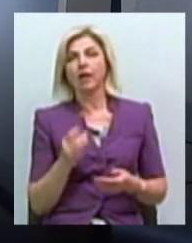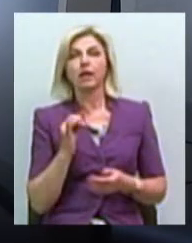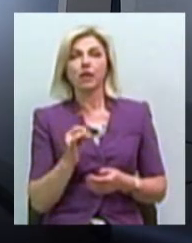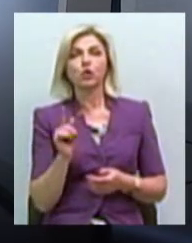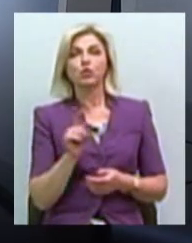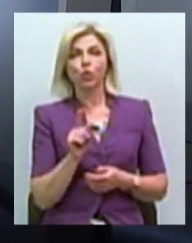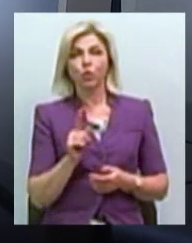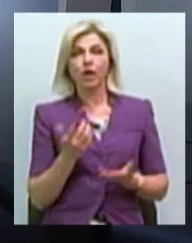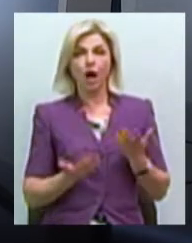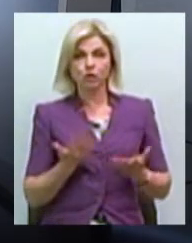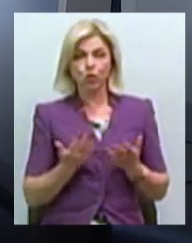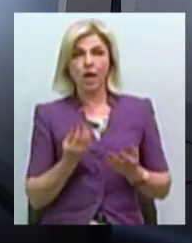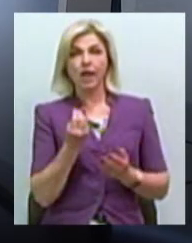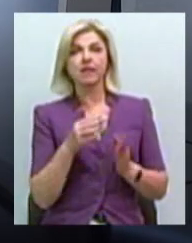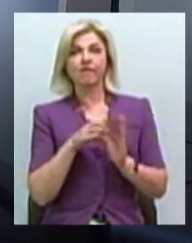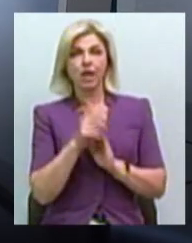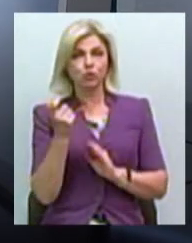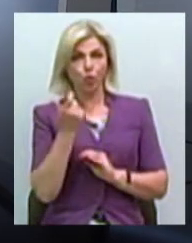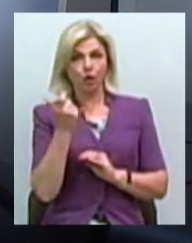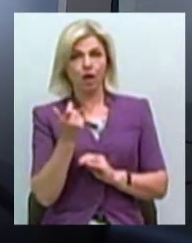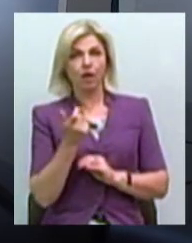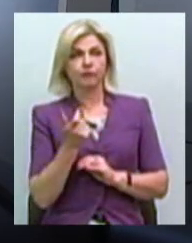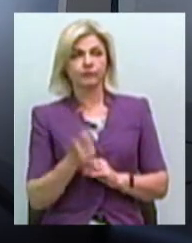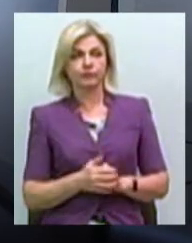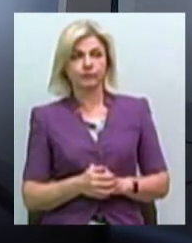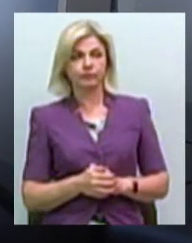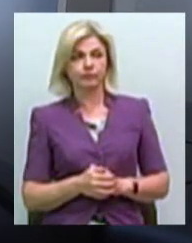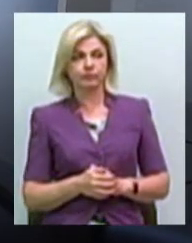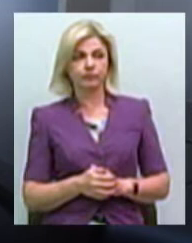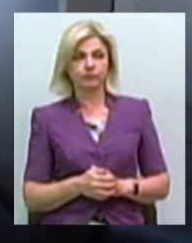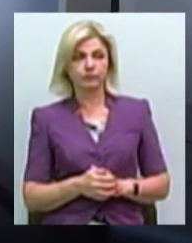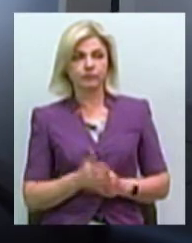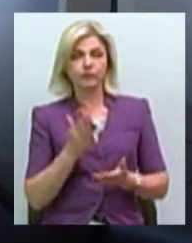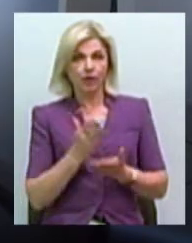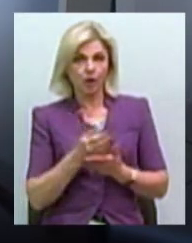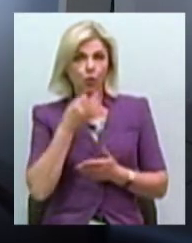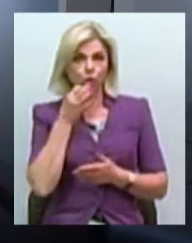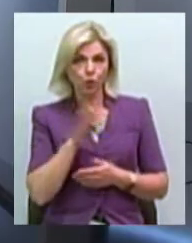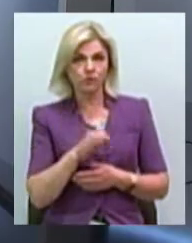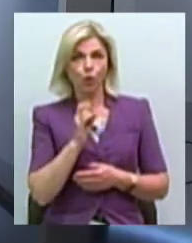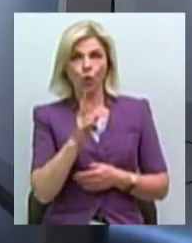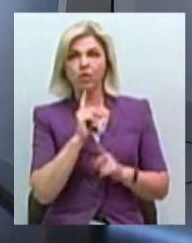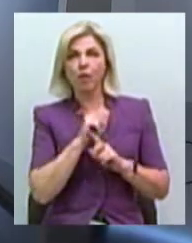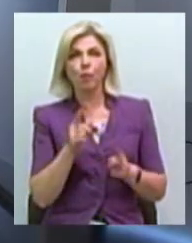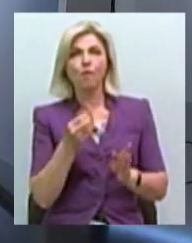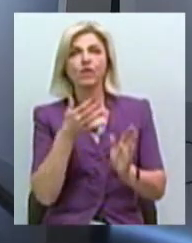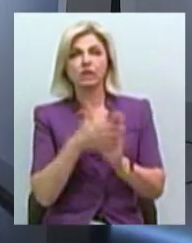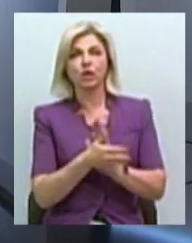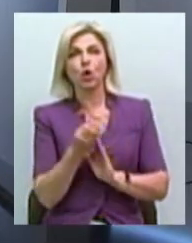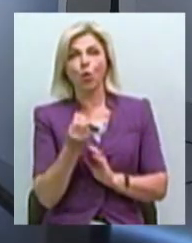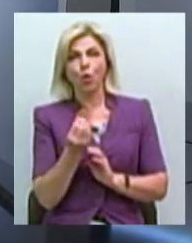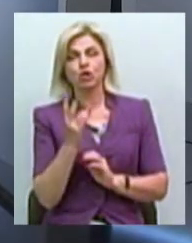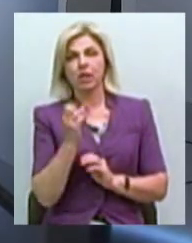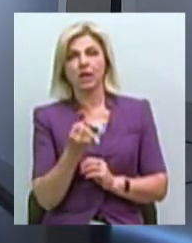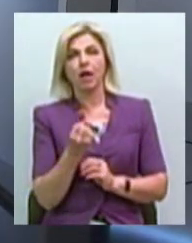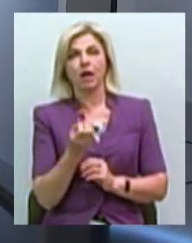якщо інвестор, а він не буде, ну, це звісно, є досвід, і він не буде витрачати свої кошти на